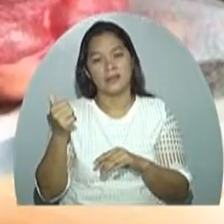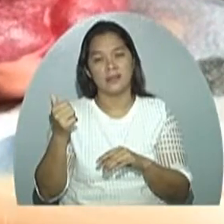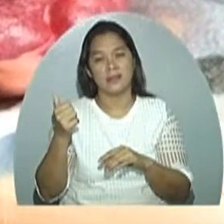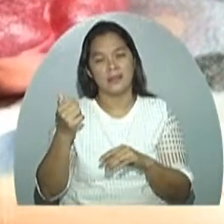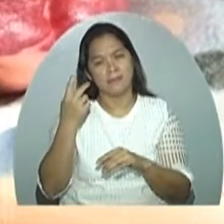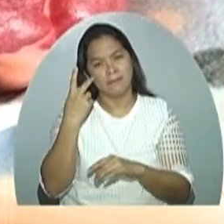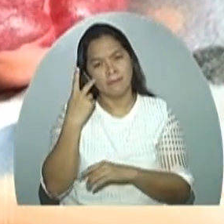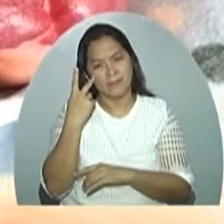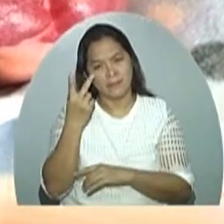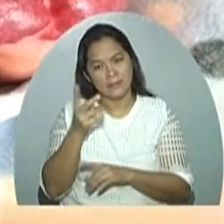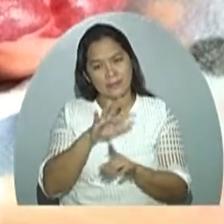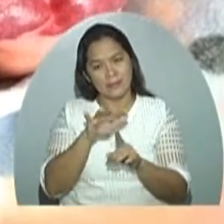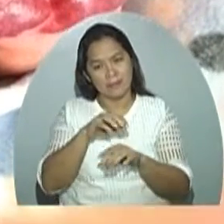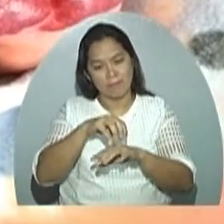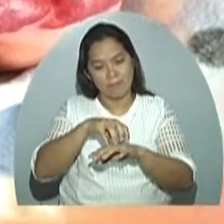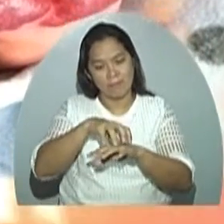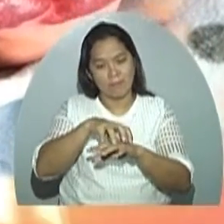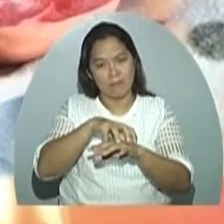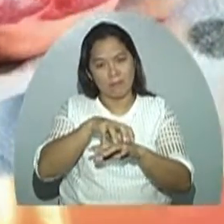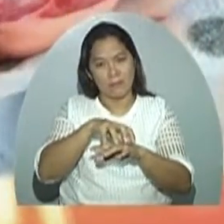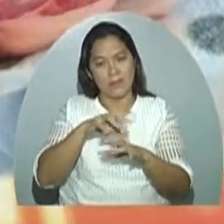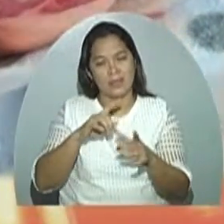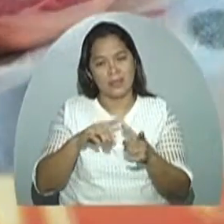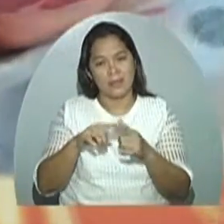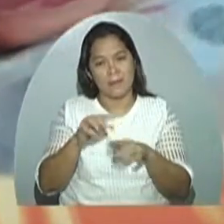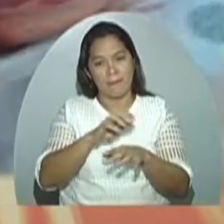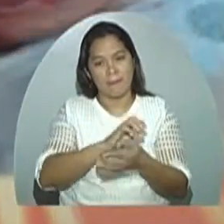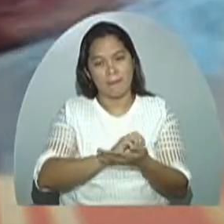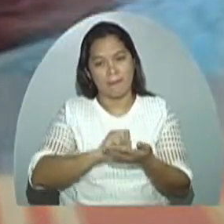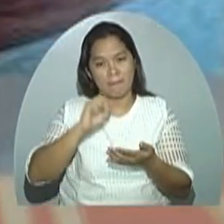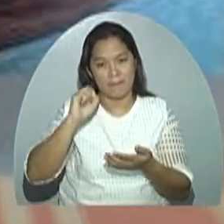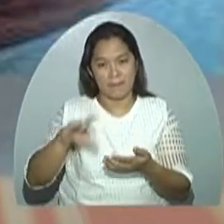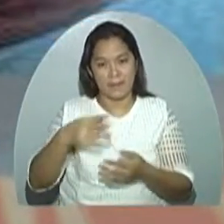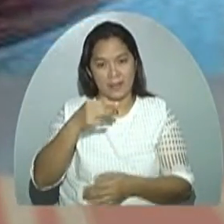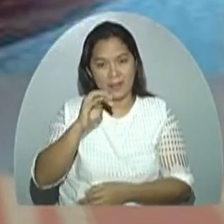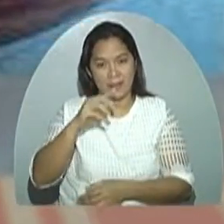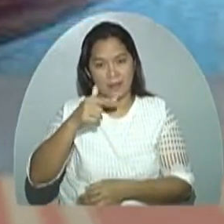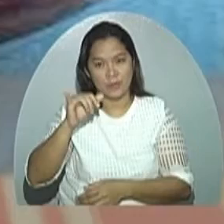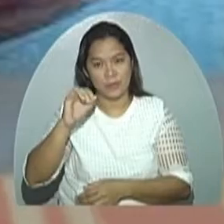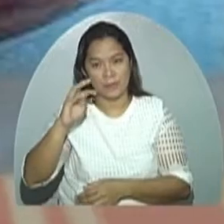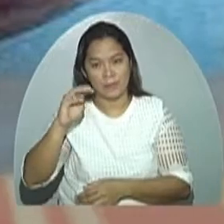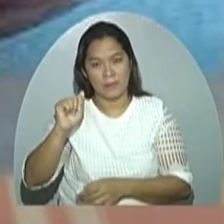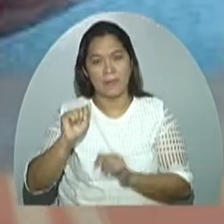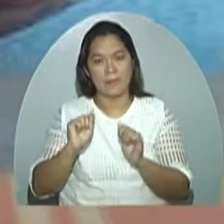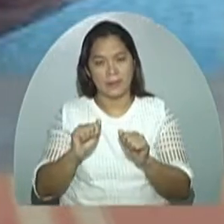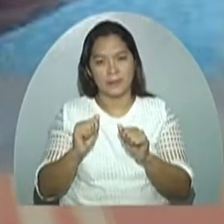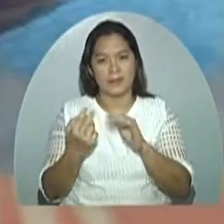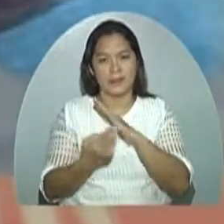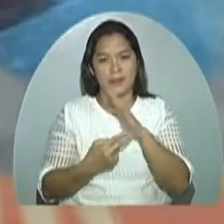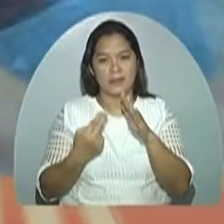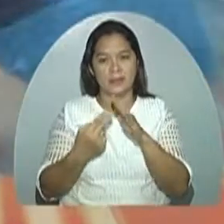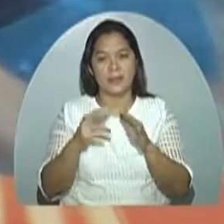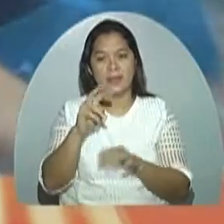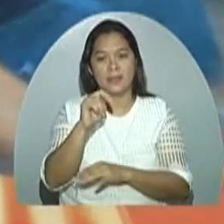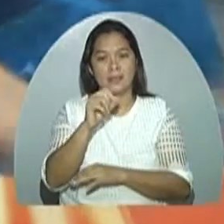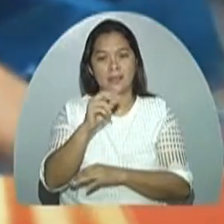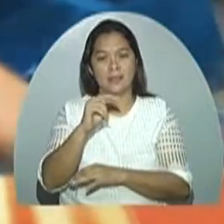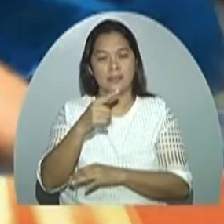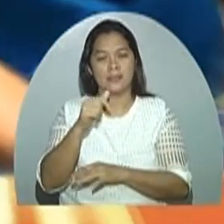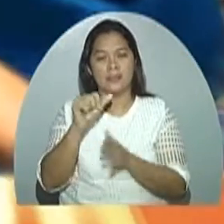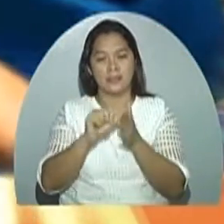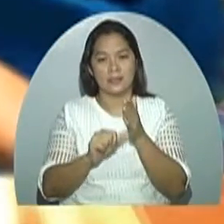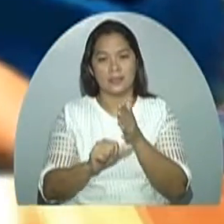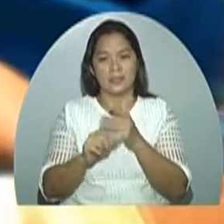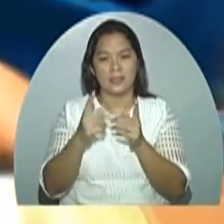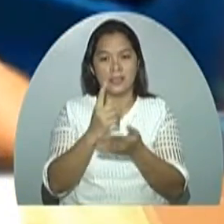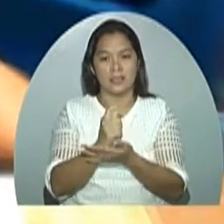naman, nakakakitaan ito ng pamamaga. Para maalis ang hemangioma, maaaring sumailalim sa